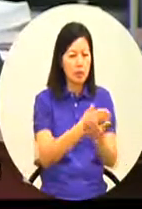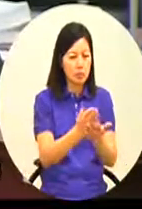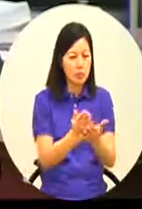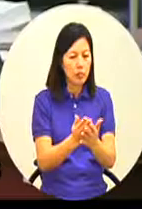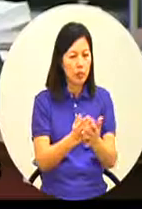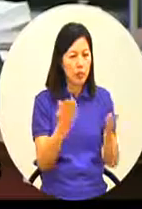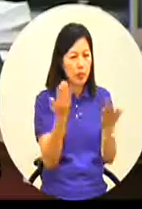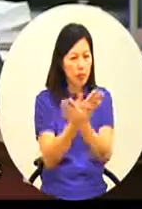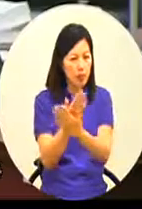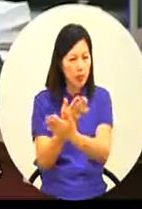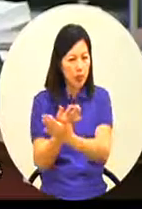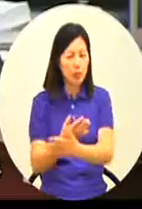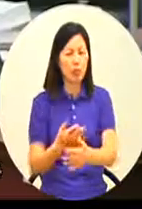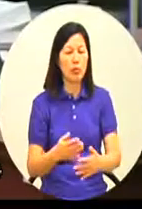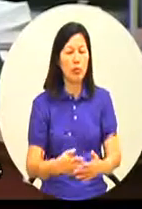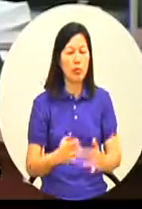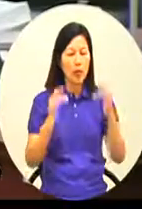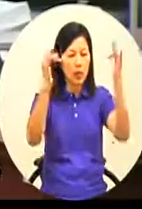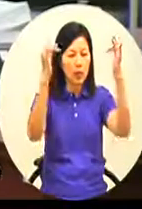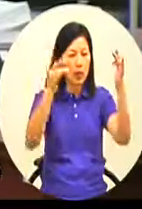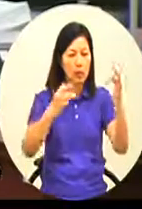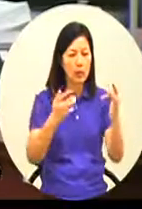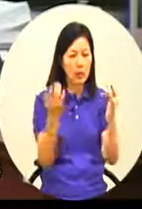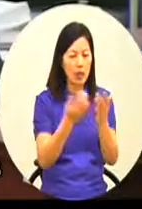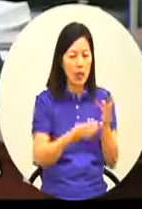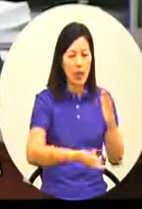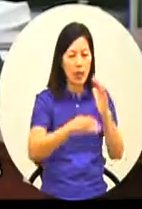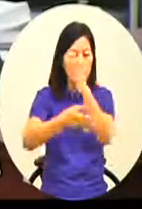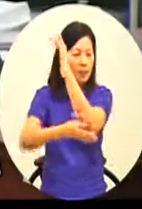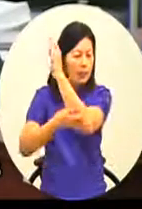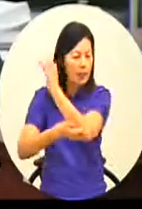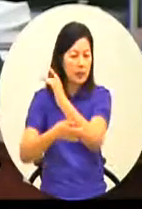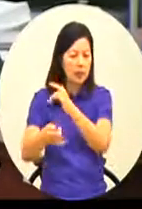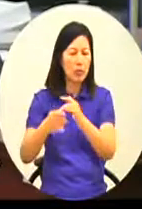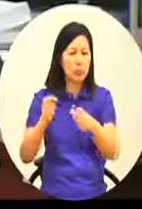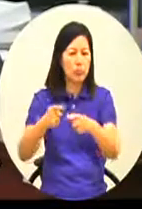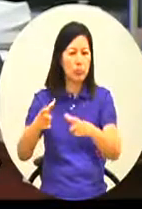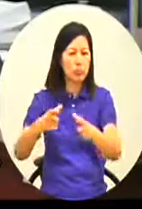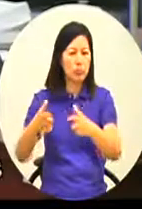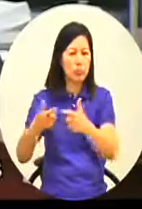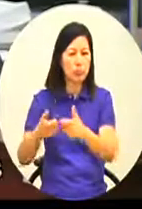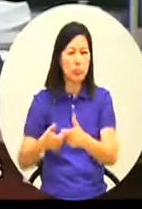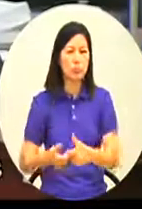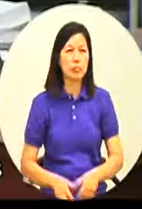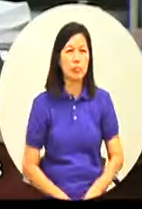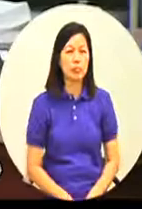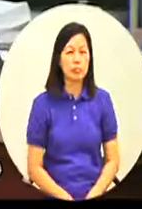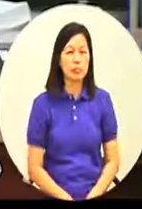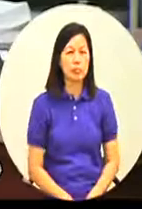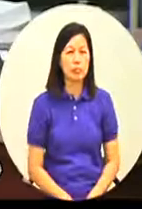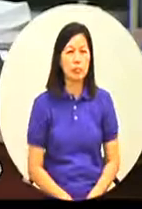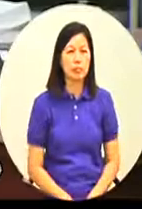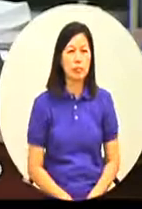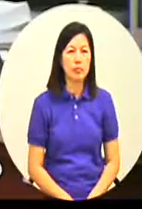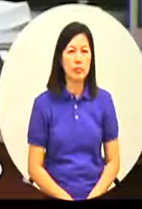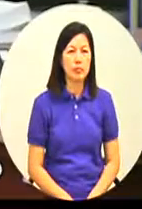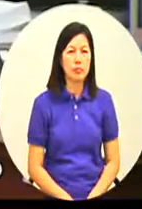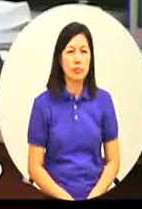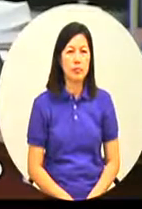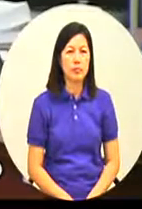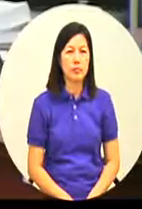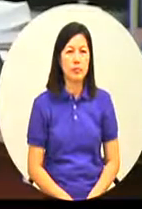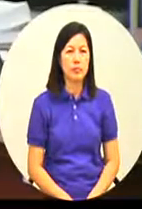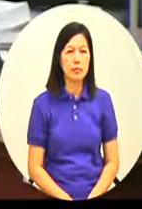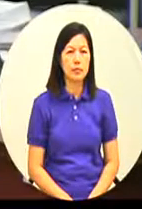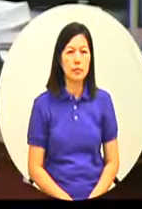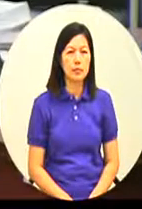个大型树啊，实在爱换一个红，确实较无得啦，哈。你请坐啊，哈。那个主席，因为他拄啊有